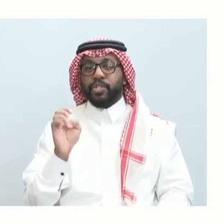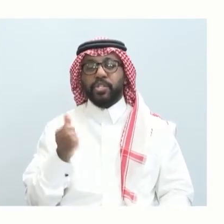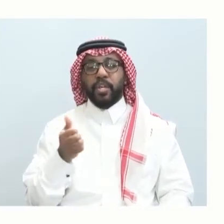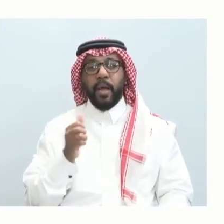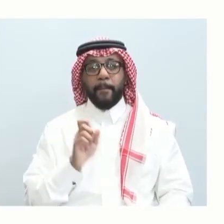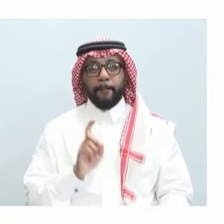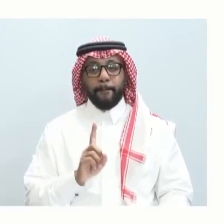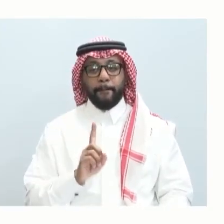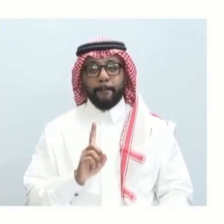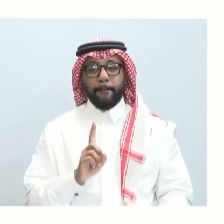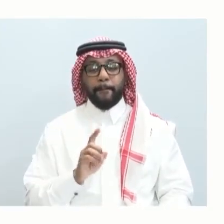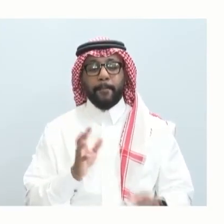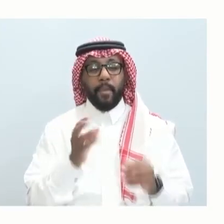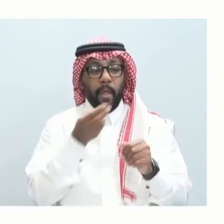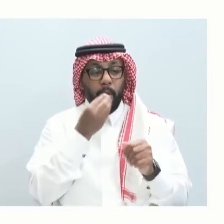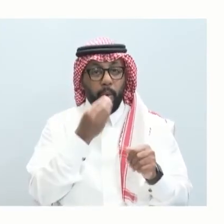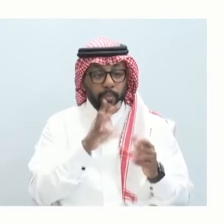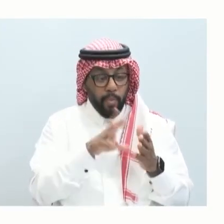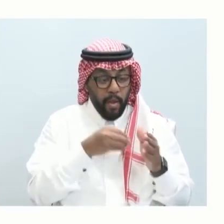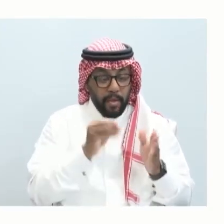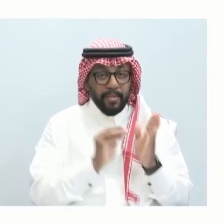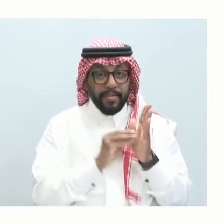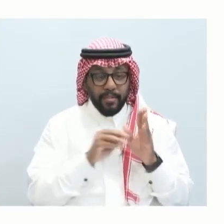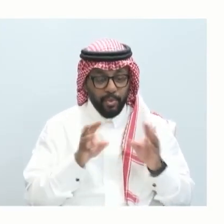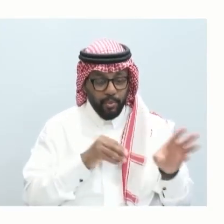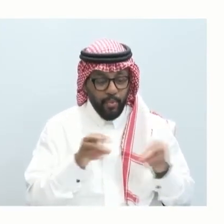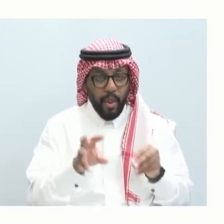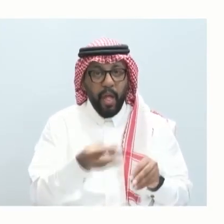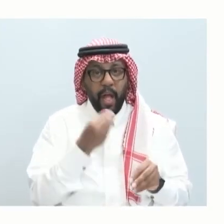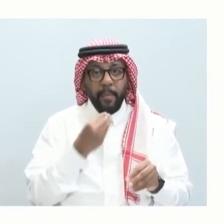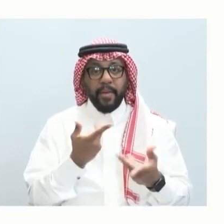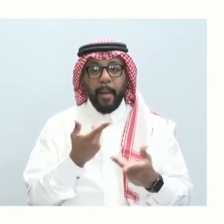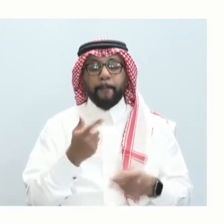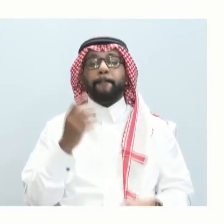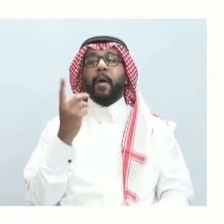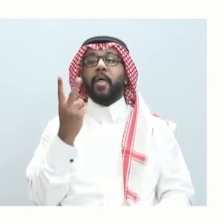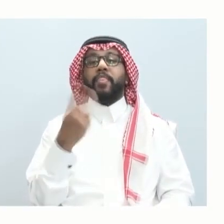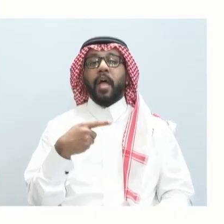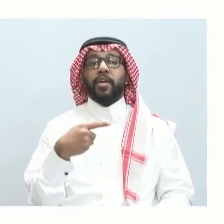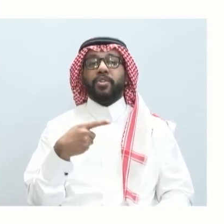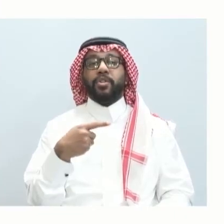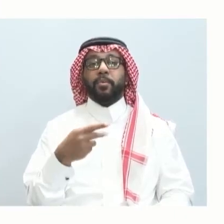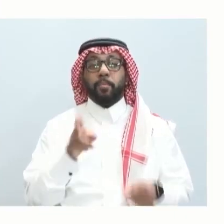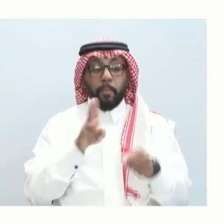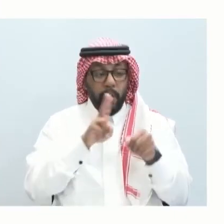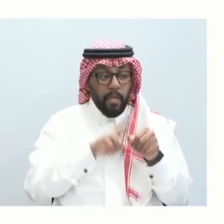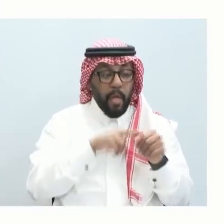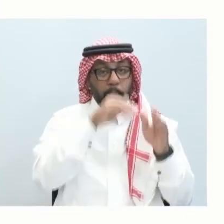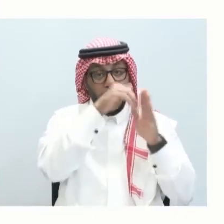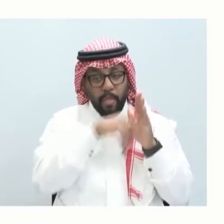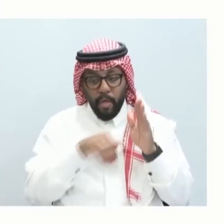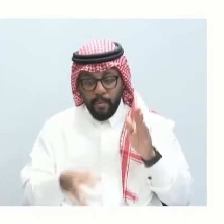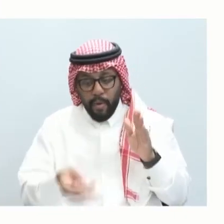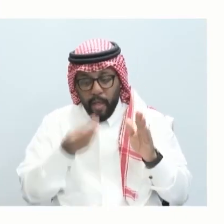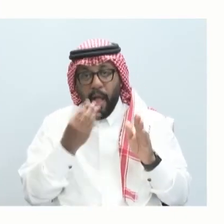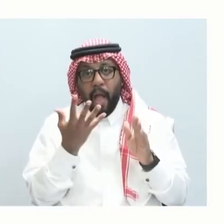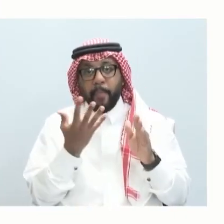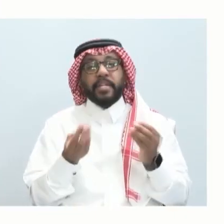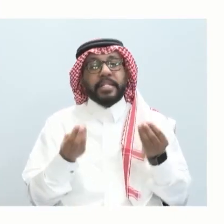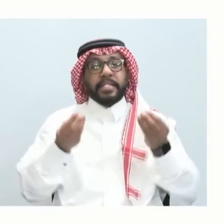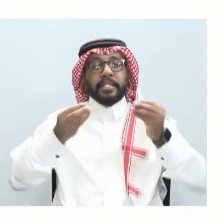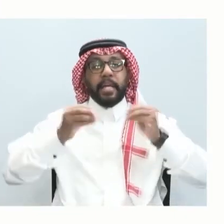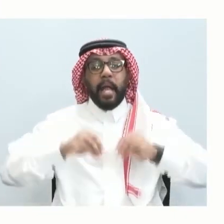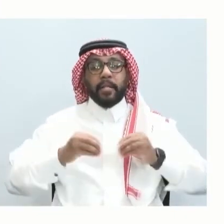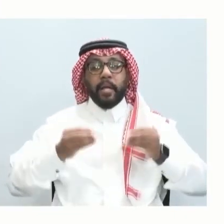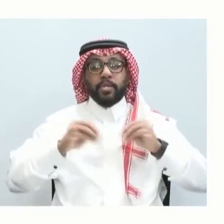التقط مره اخرى خمس ثمرات المطلوب كم ثمره اصبح لدى السنجاب اذا يريد